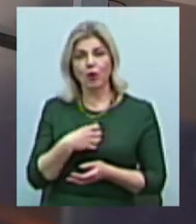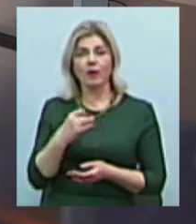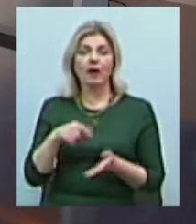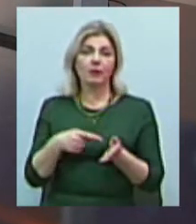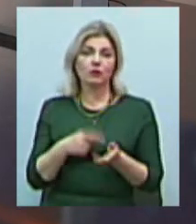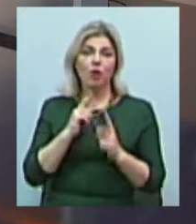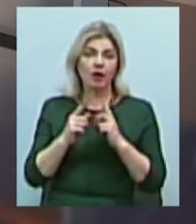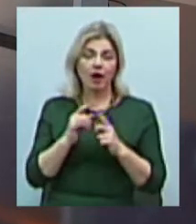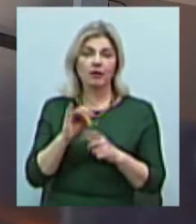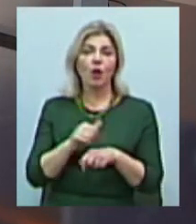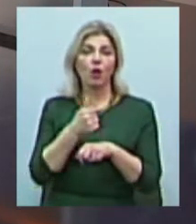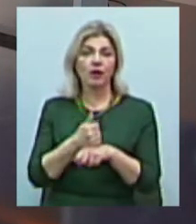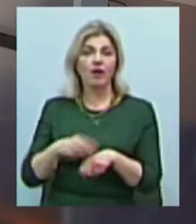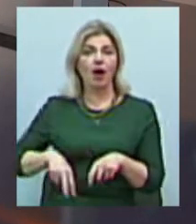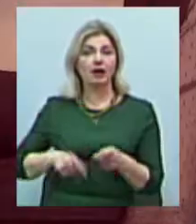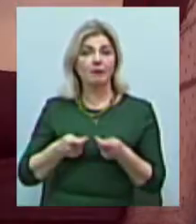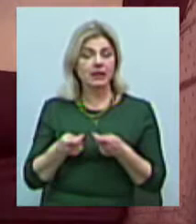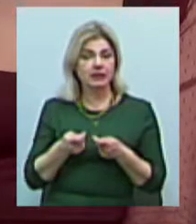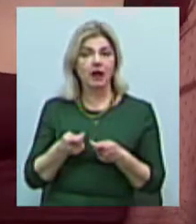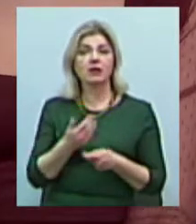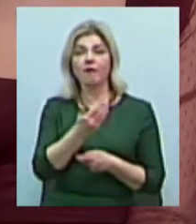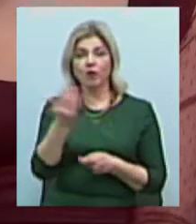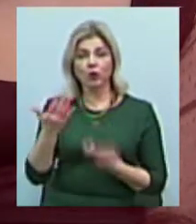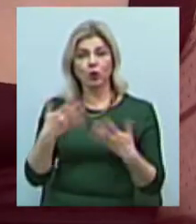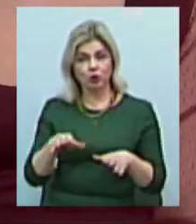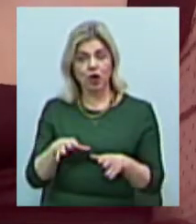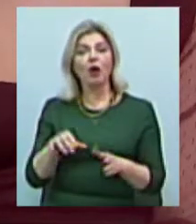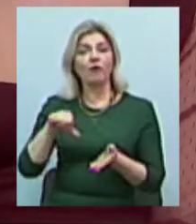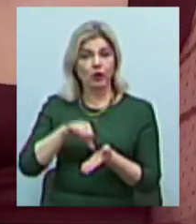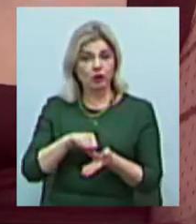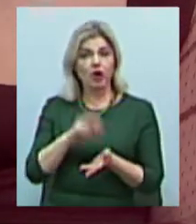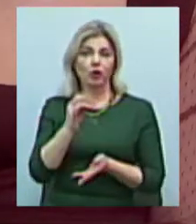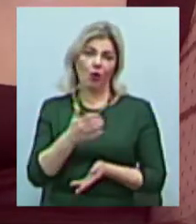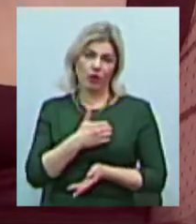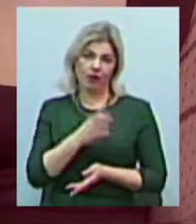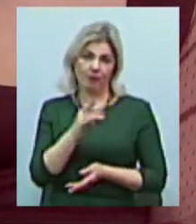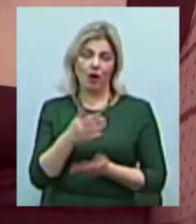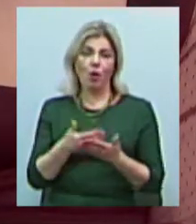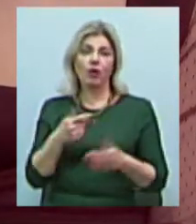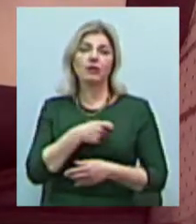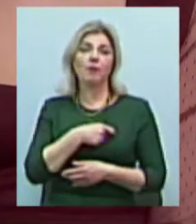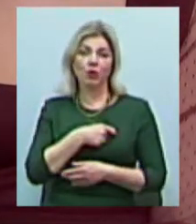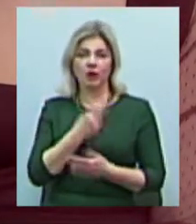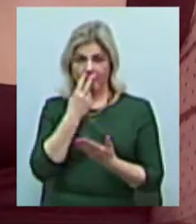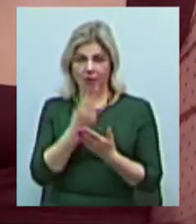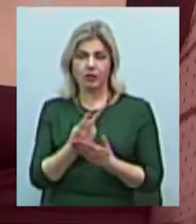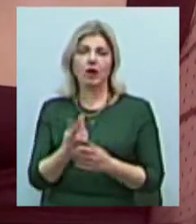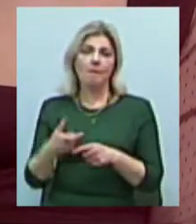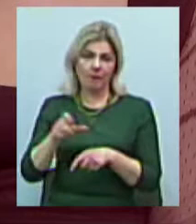міської ради, так і голова обласної адміністрації, вони, я знаю, вже включаються, але хотілося б від народних депутатів бачити більш